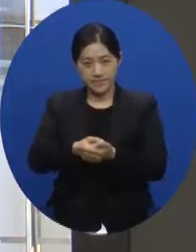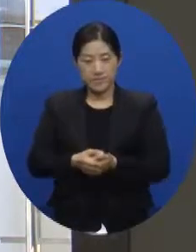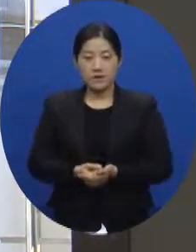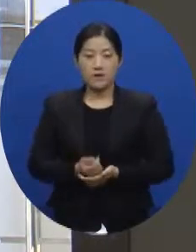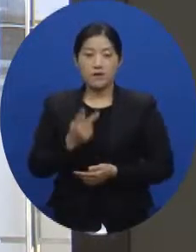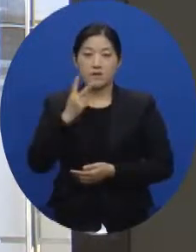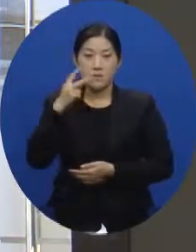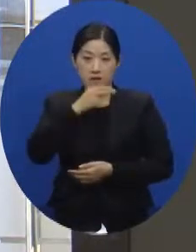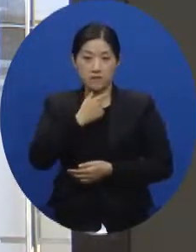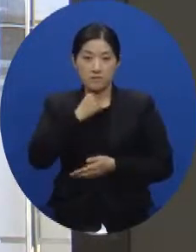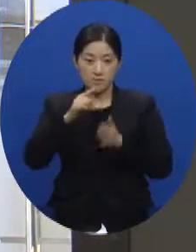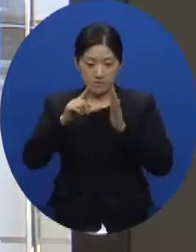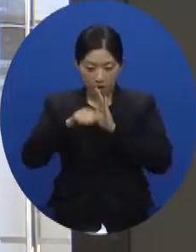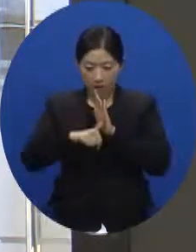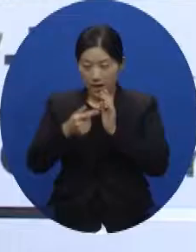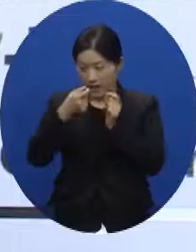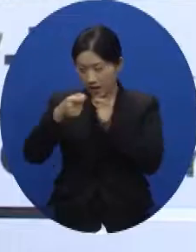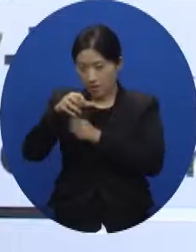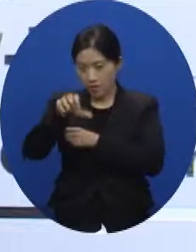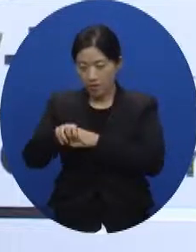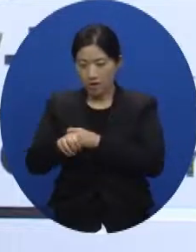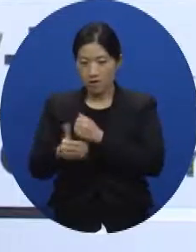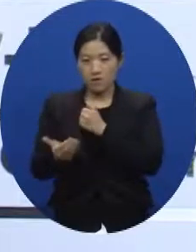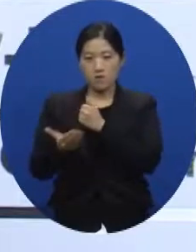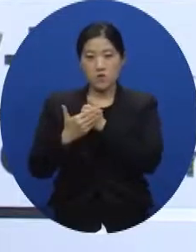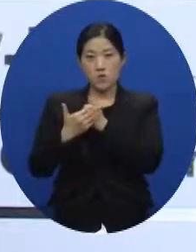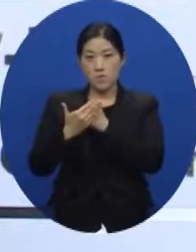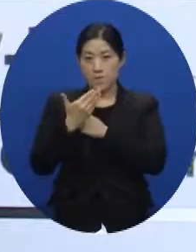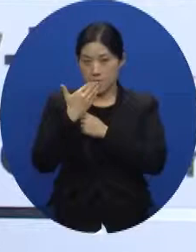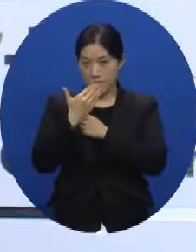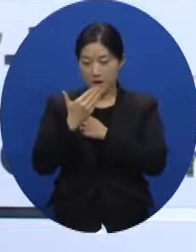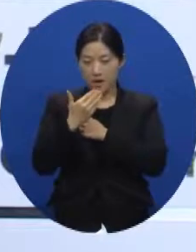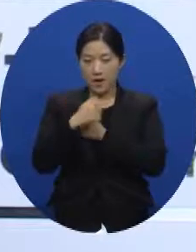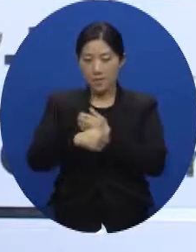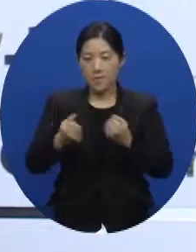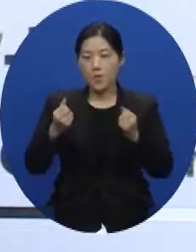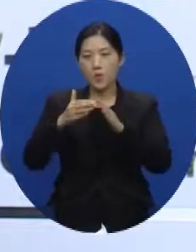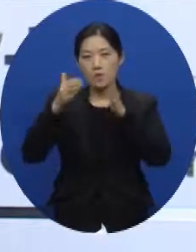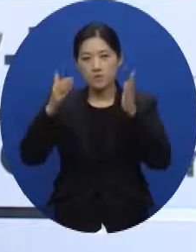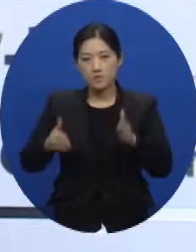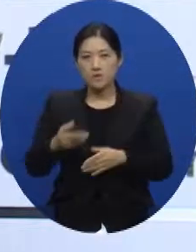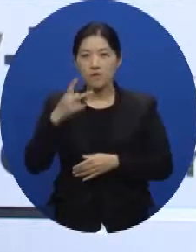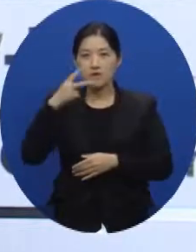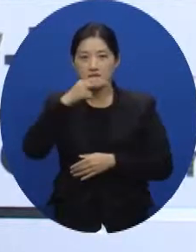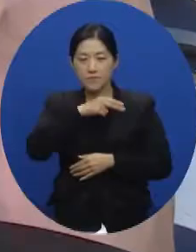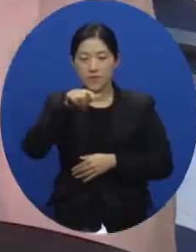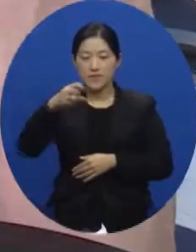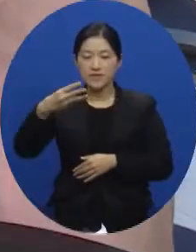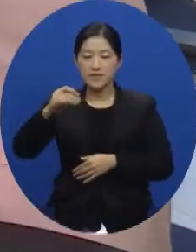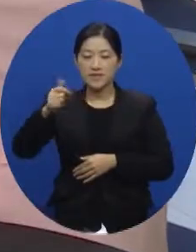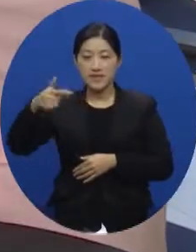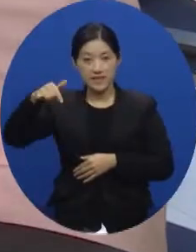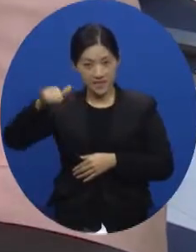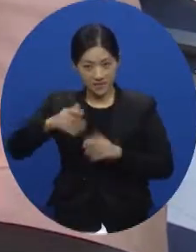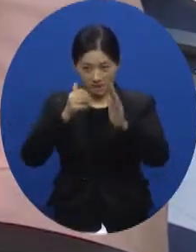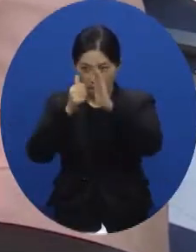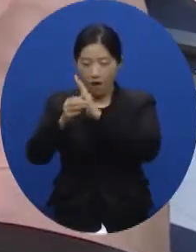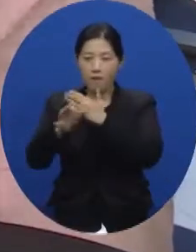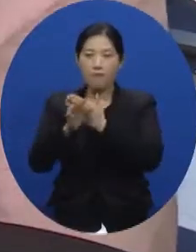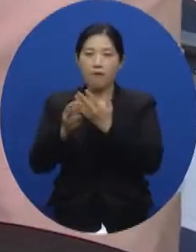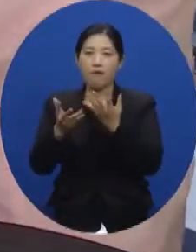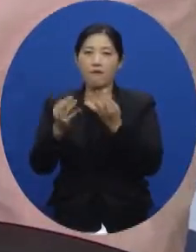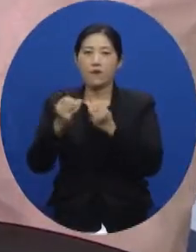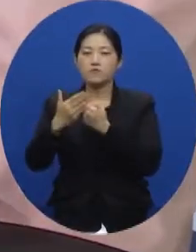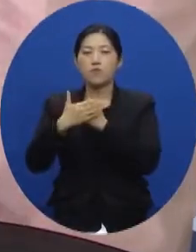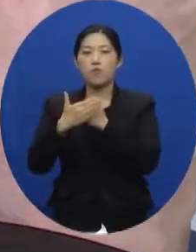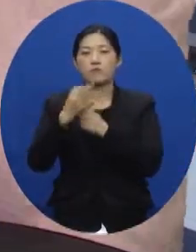담배를 끊고 싶을 때 가까운 곳에 금연 도우미 역할을 해주는 보건소 금연 클리닉을 찾아가시면 많은 도움을